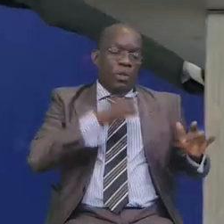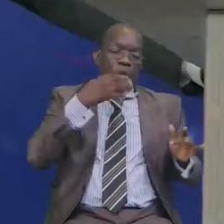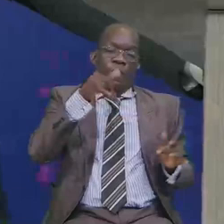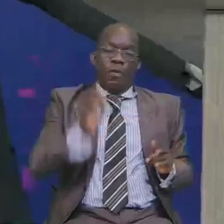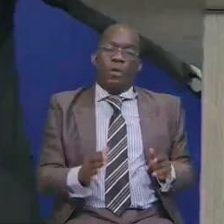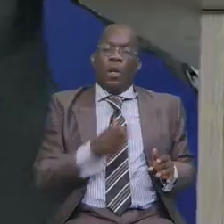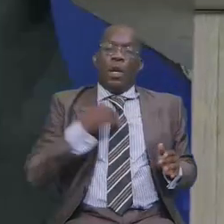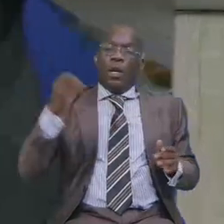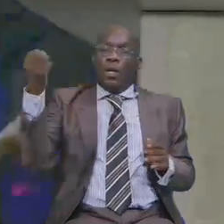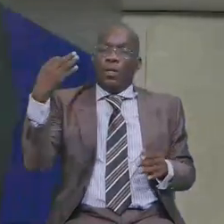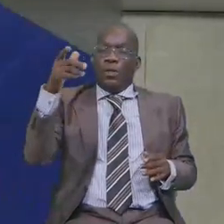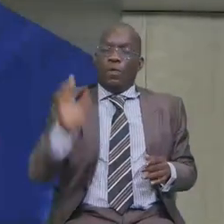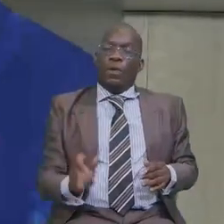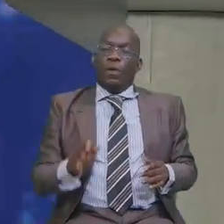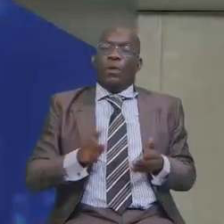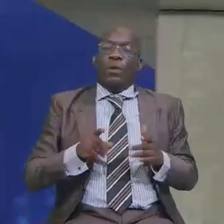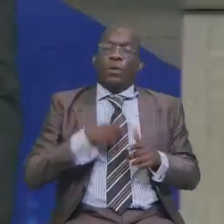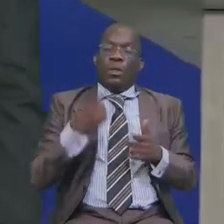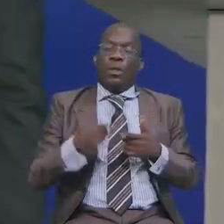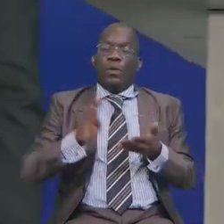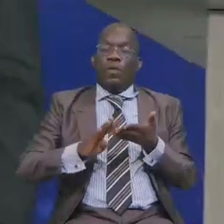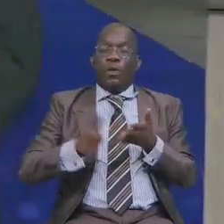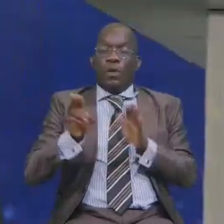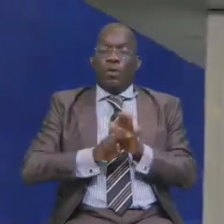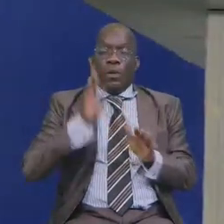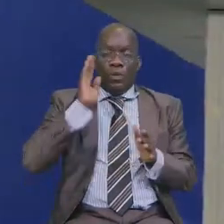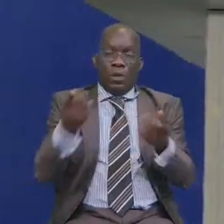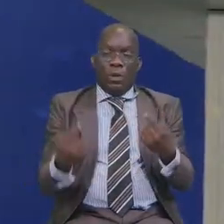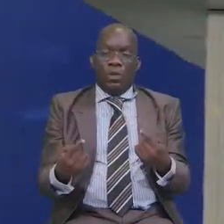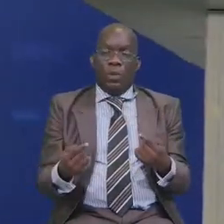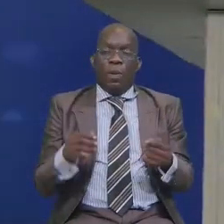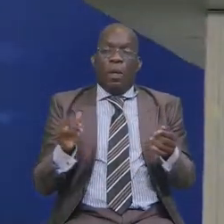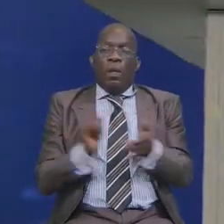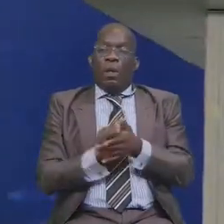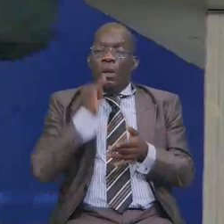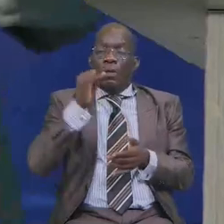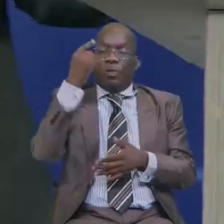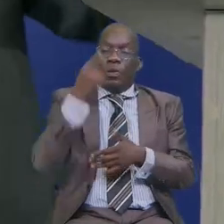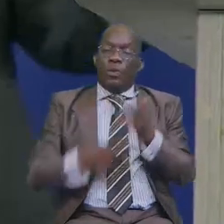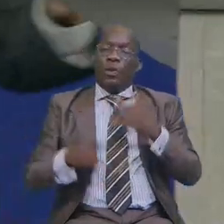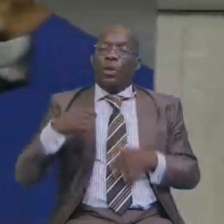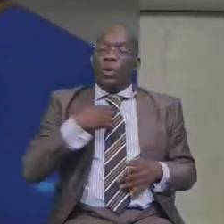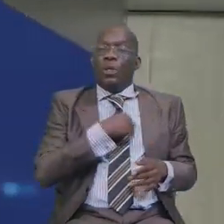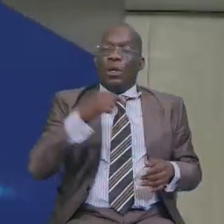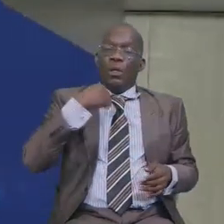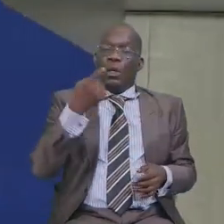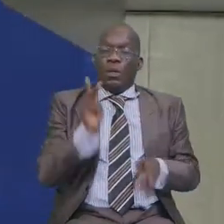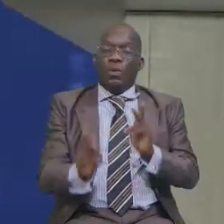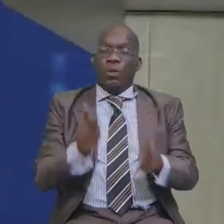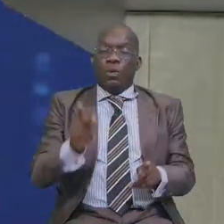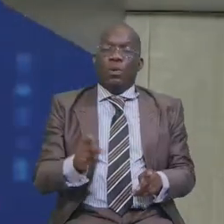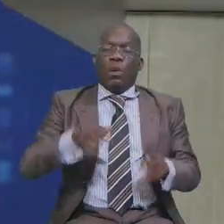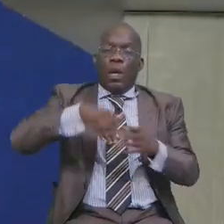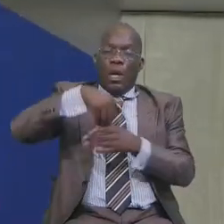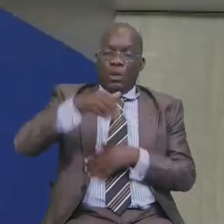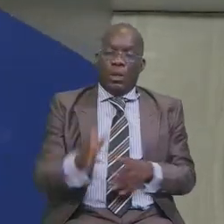le pardon va suivre. Et c'est ce que nous disons à l'assemblée, sur le champ. Nous